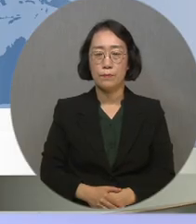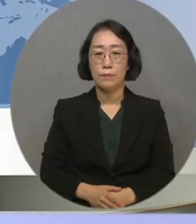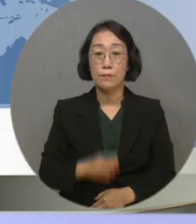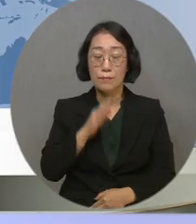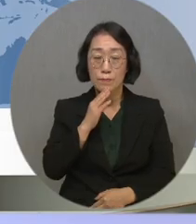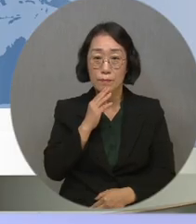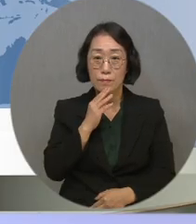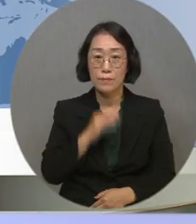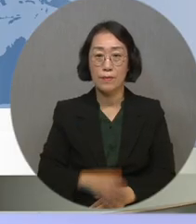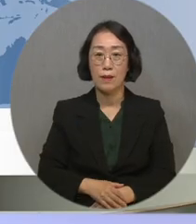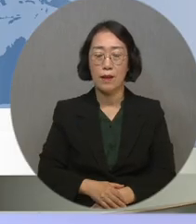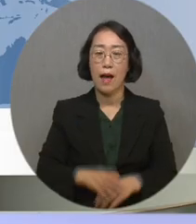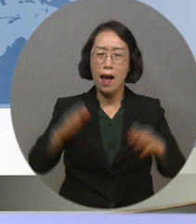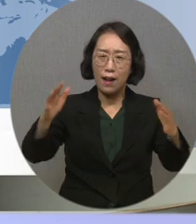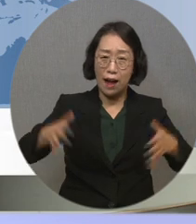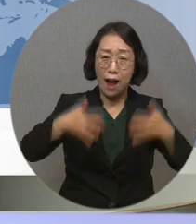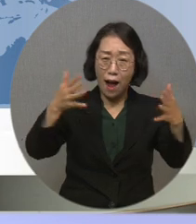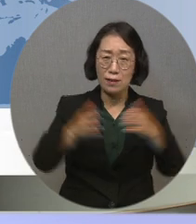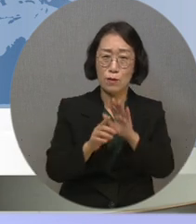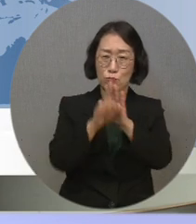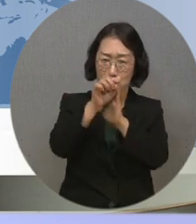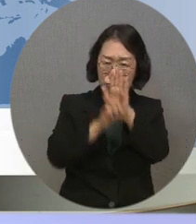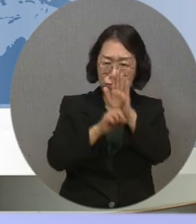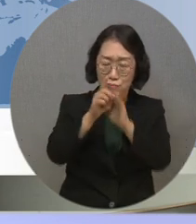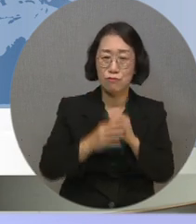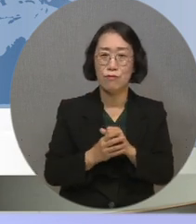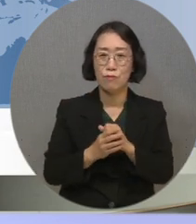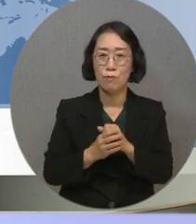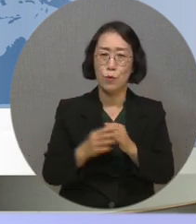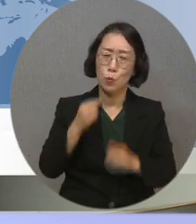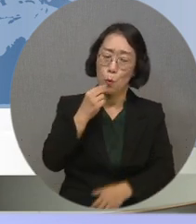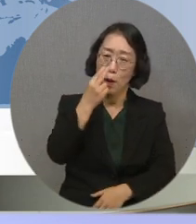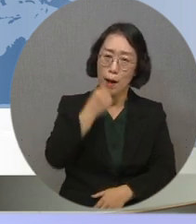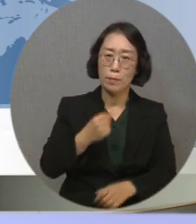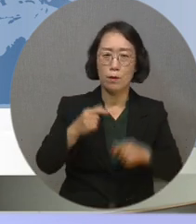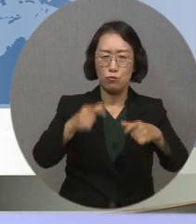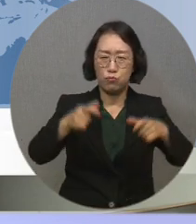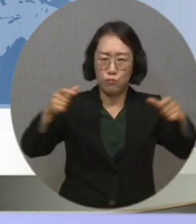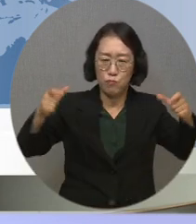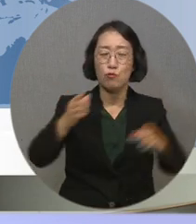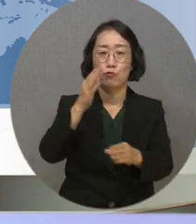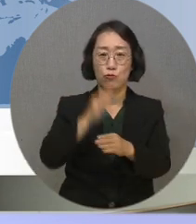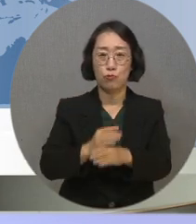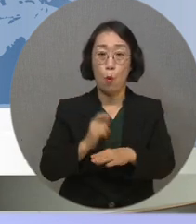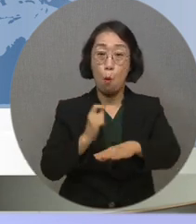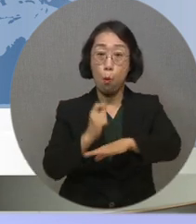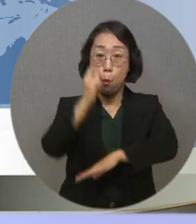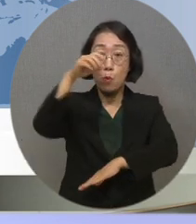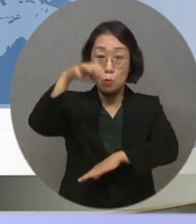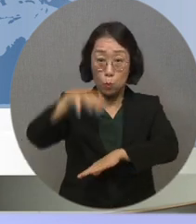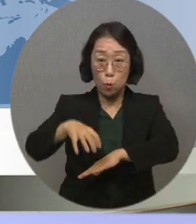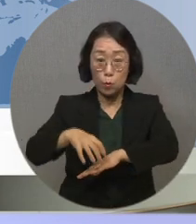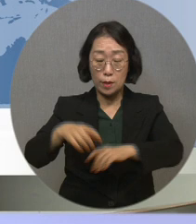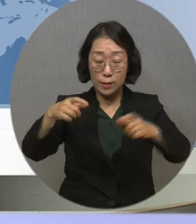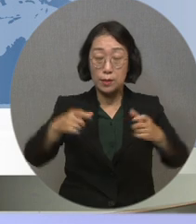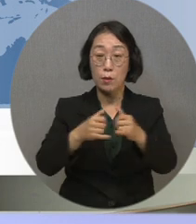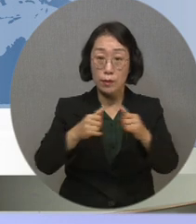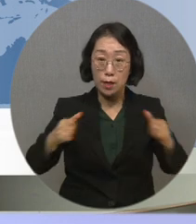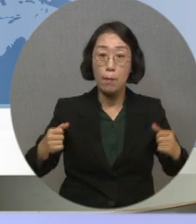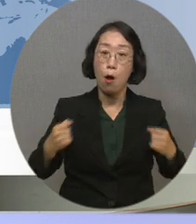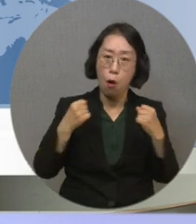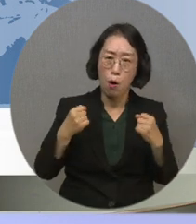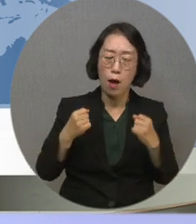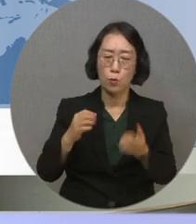본격적인 환절기를 맞아 최근 독감 환자가 크게 늘고 있습니다. 전라남도 고흥군이 군민들의 건강 증진과